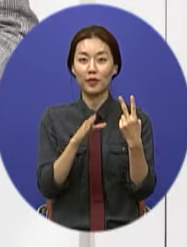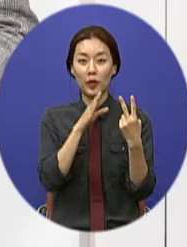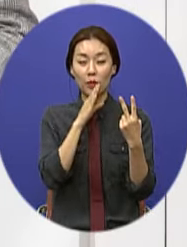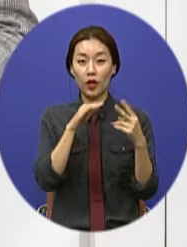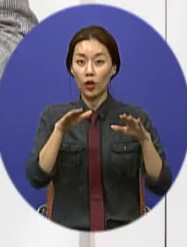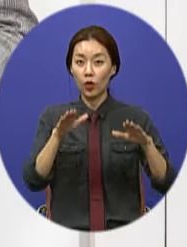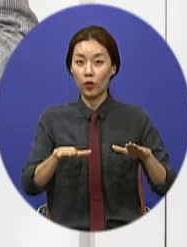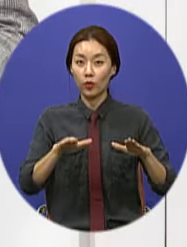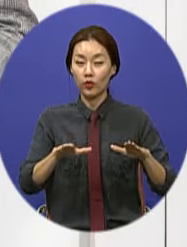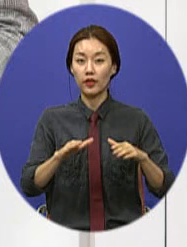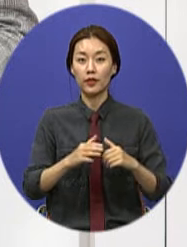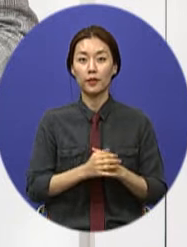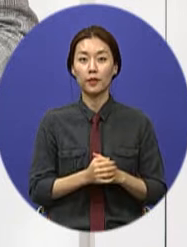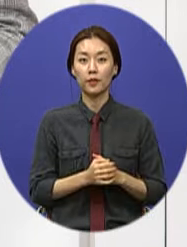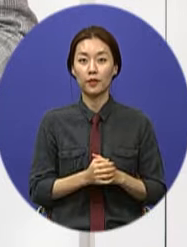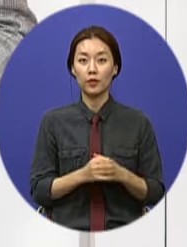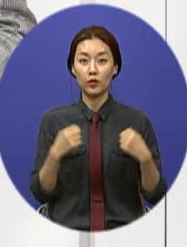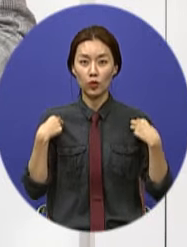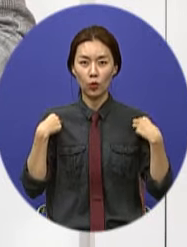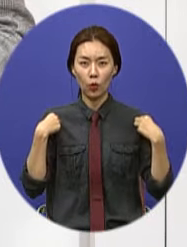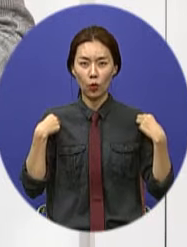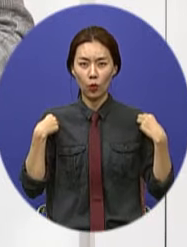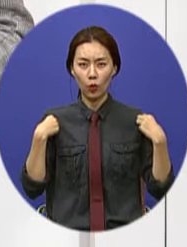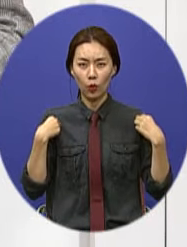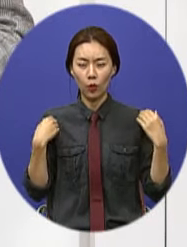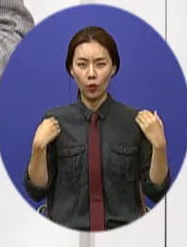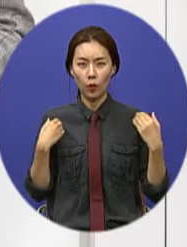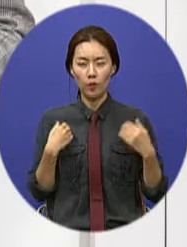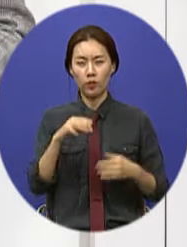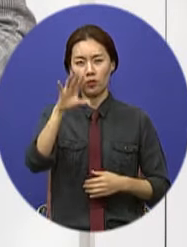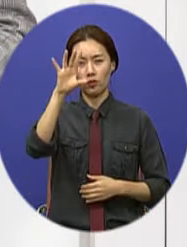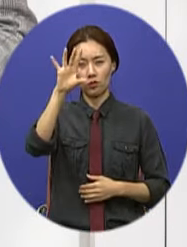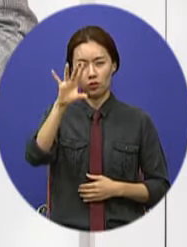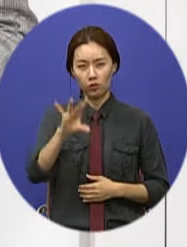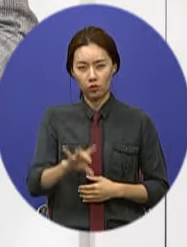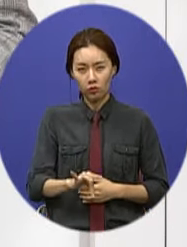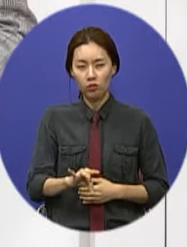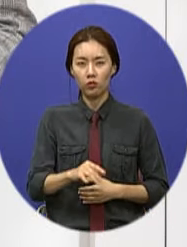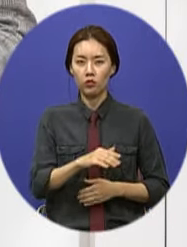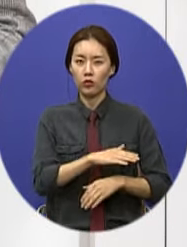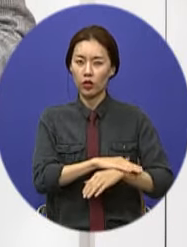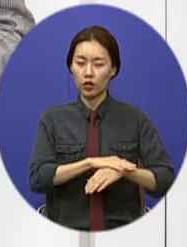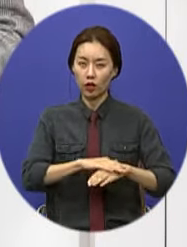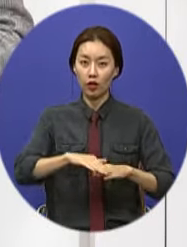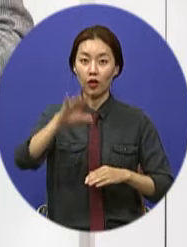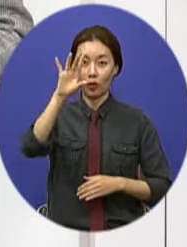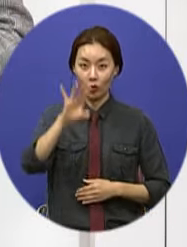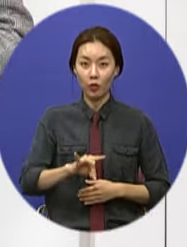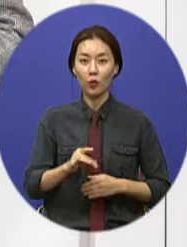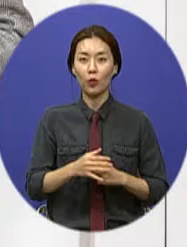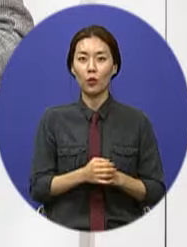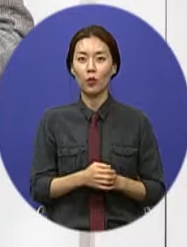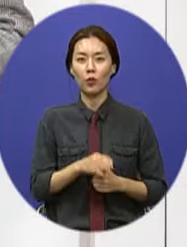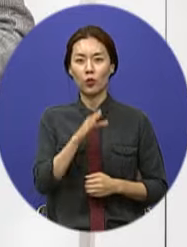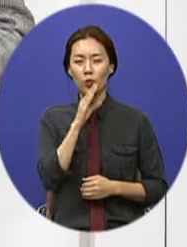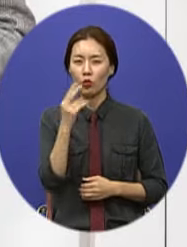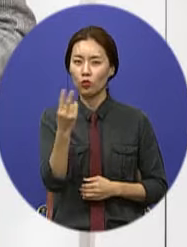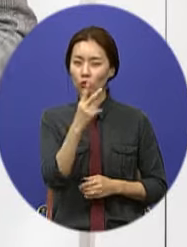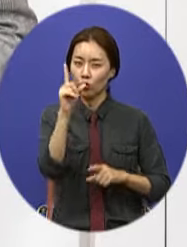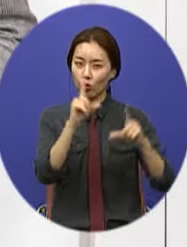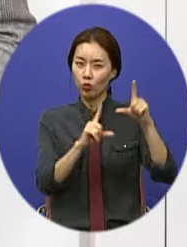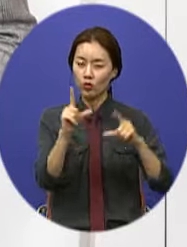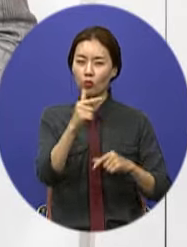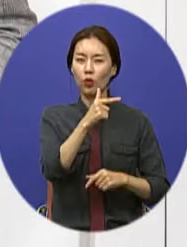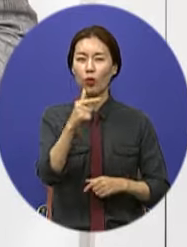오늘 그, 그 옷을 입은 그것이 아주 맥시가 예. 아주 잘 어울리고 네. 아주 정말 좋습니다.